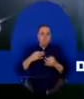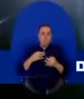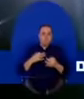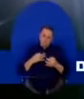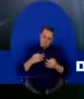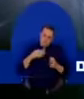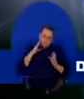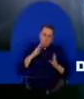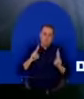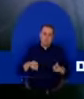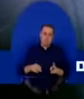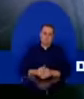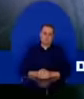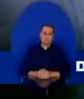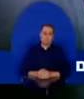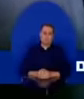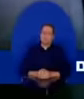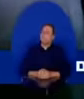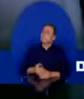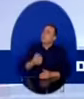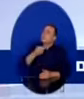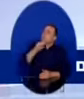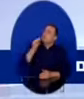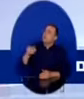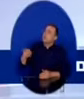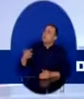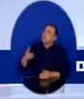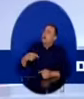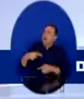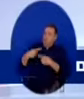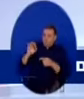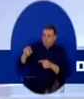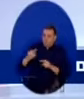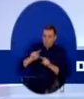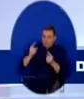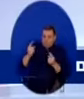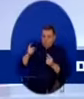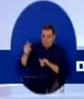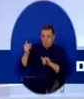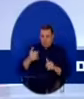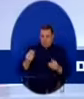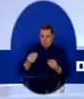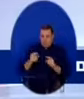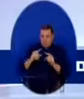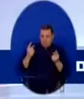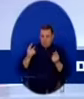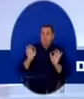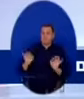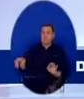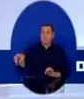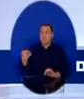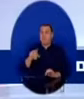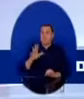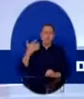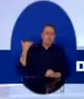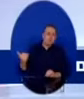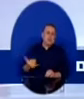אפשר. הדור שלכם שונה? אחר? אתם מביאים משהו אחר? דווקא אתם? כי